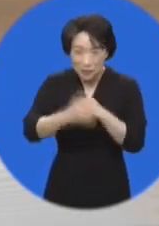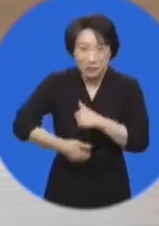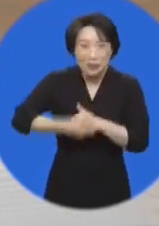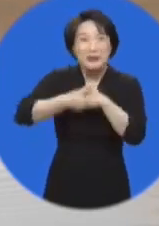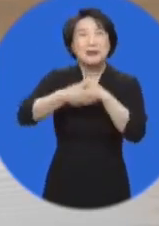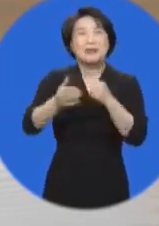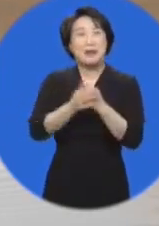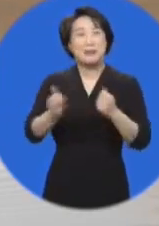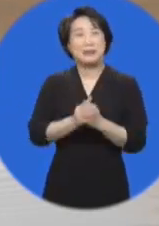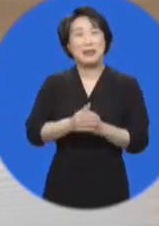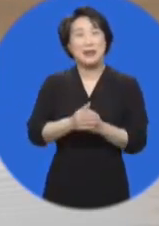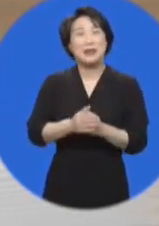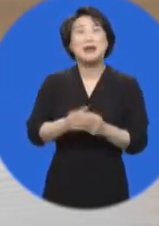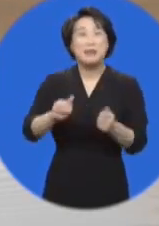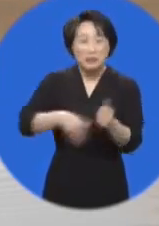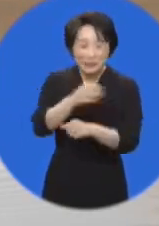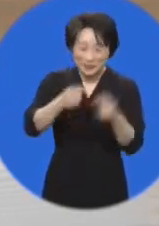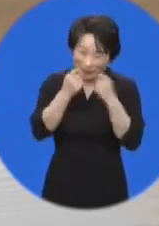때문에 화기애애하고